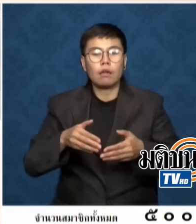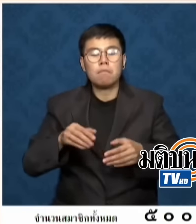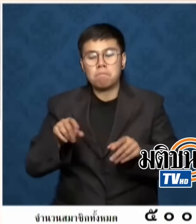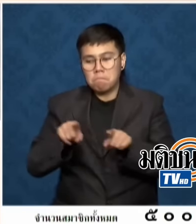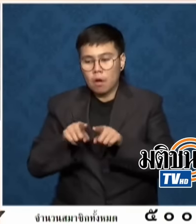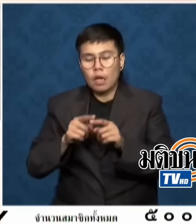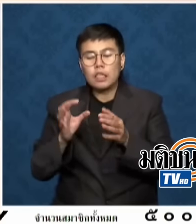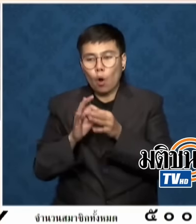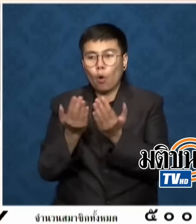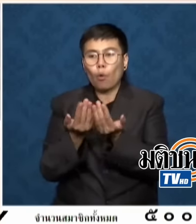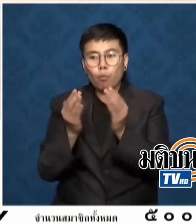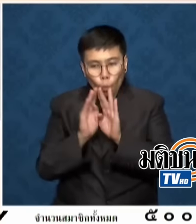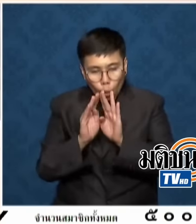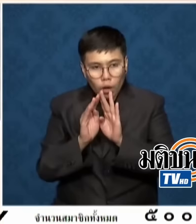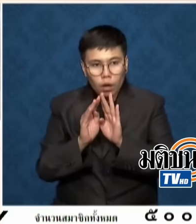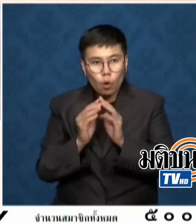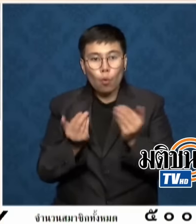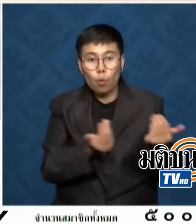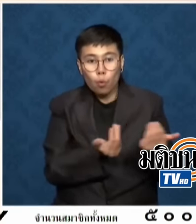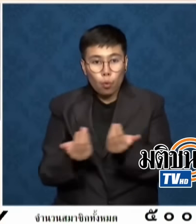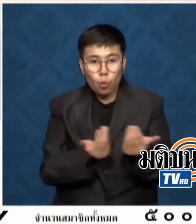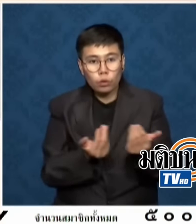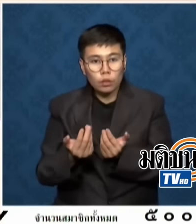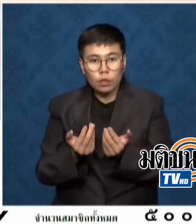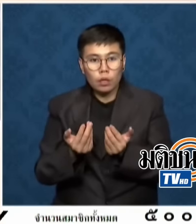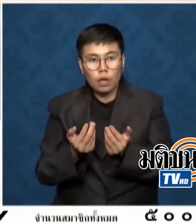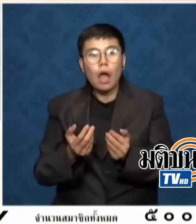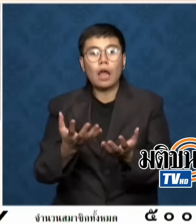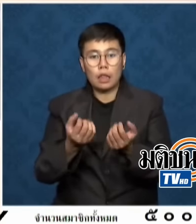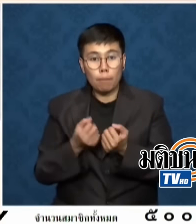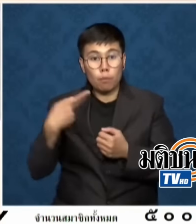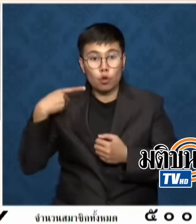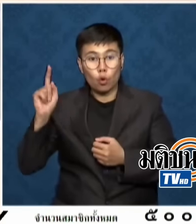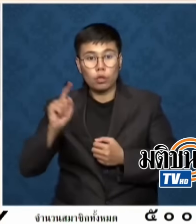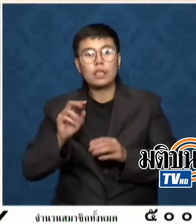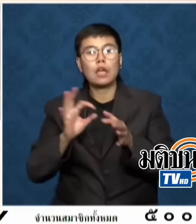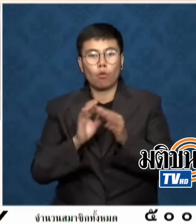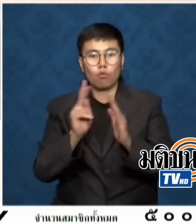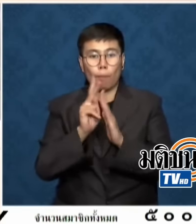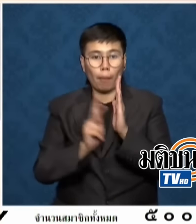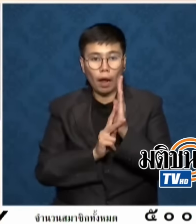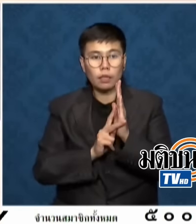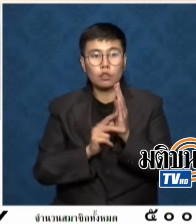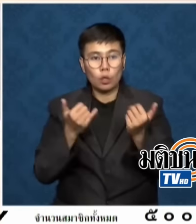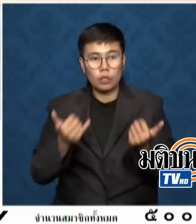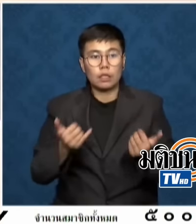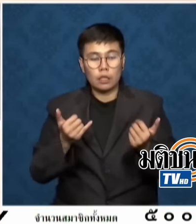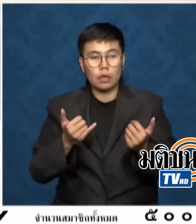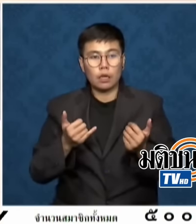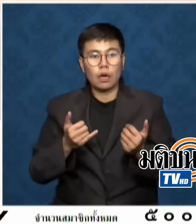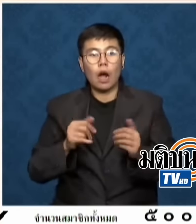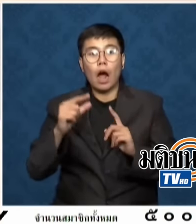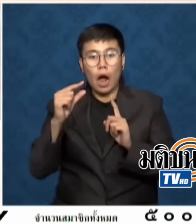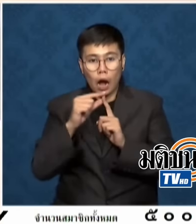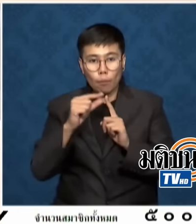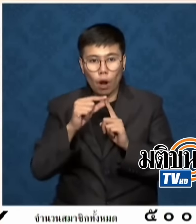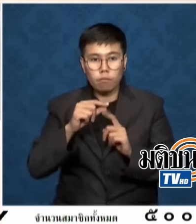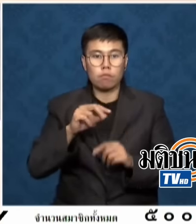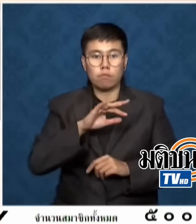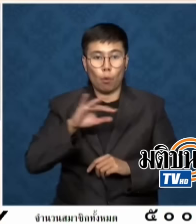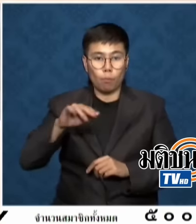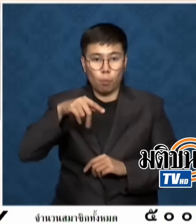ายังเห็นว่าบุตรจะได้รับประโยชน์สูงสุดจากกฎหมายที่เราพยายามที่จะใส่คำว่าบุพการีอัน